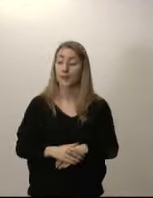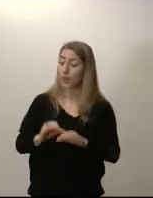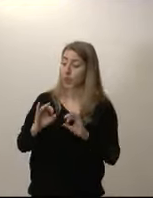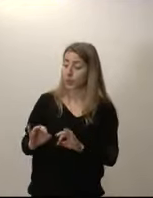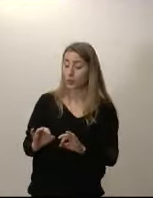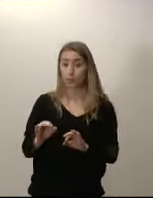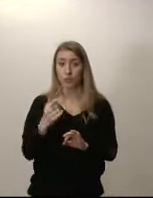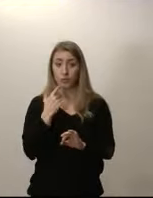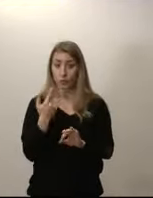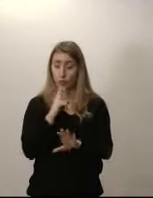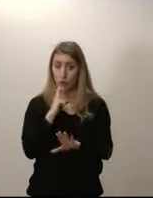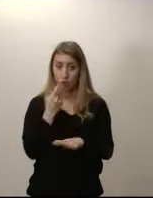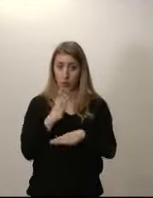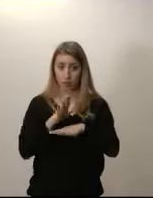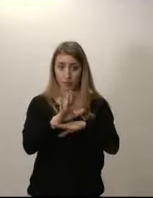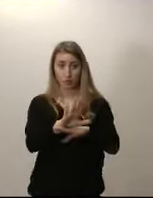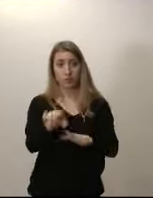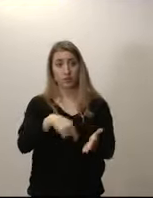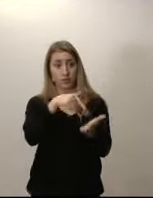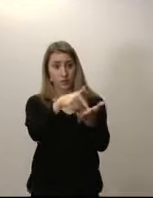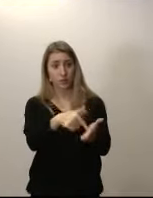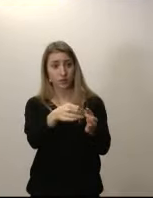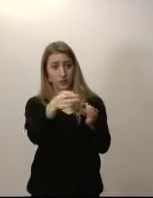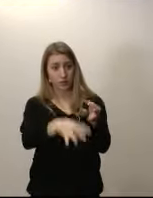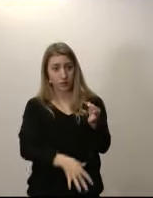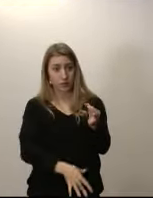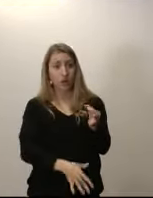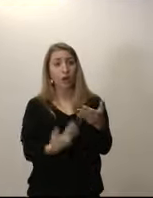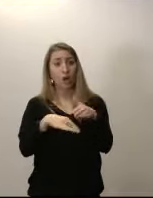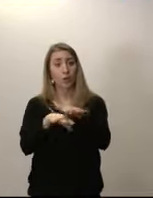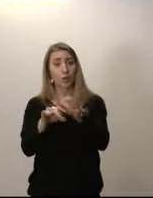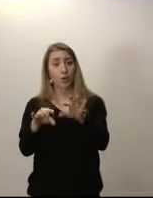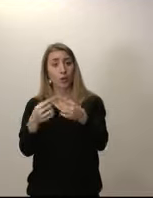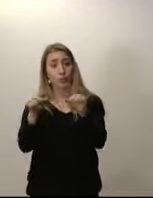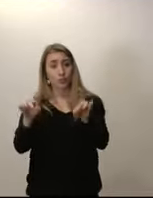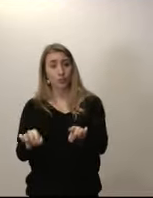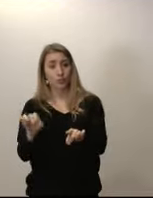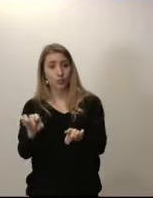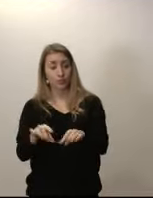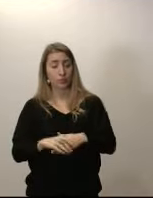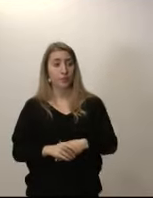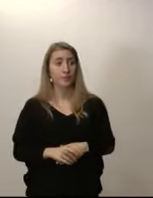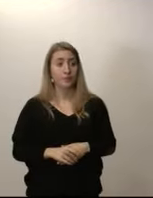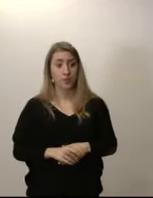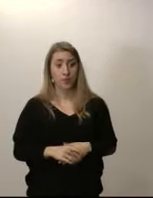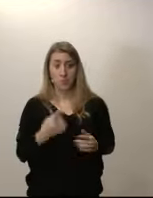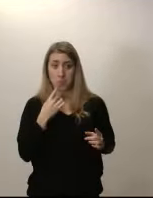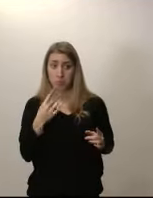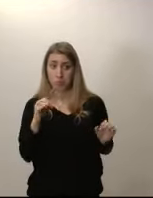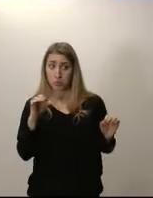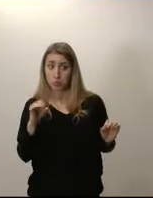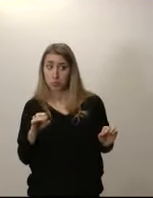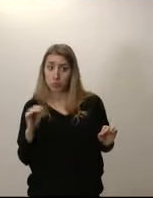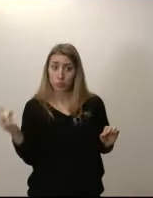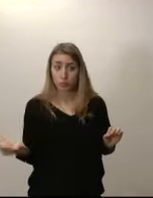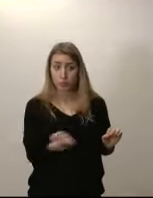J'ai présenté tout à l'heure l'affectation du résultat en même temps que le budget. Et je pense que vous, on peut considérer que vous